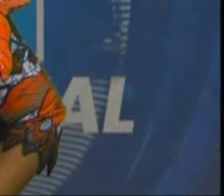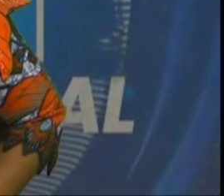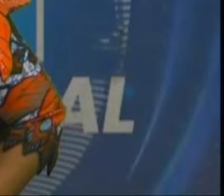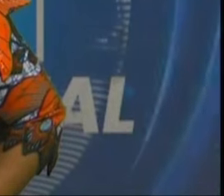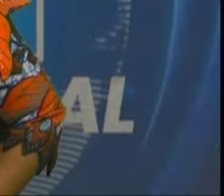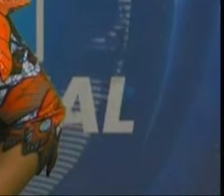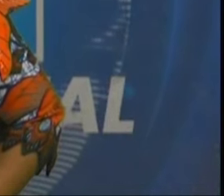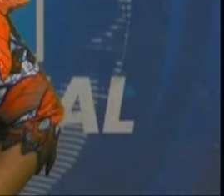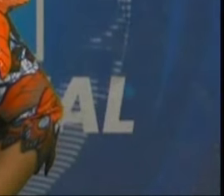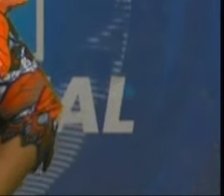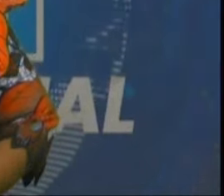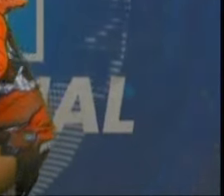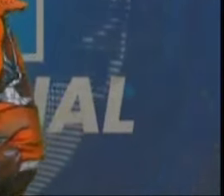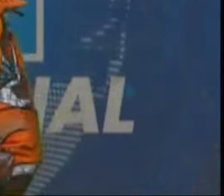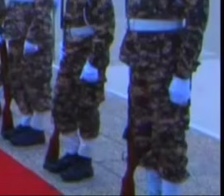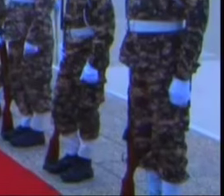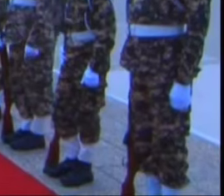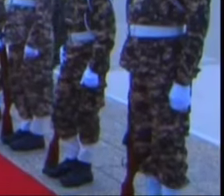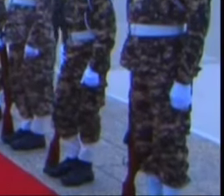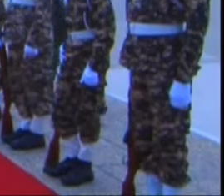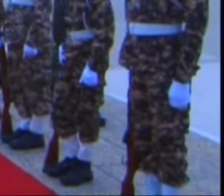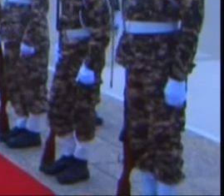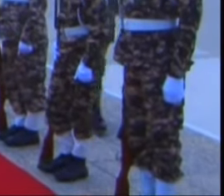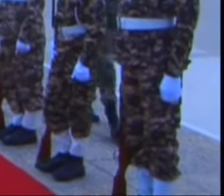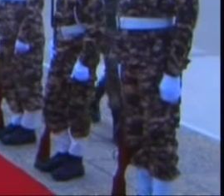de Bernard Tshisumbi.